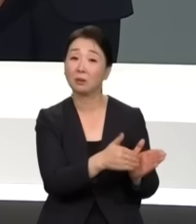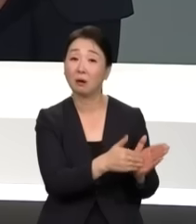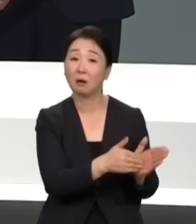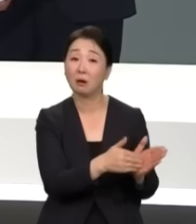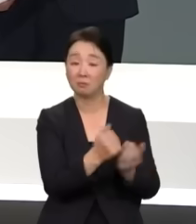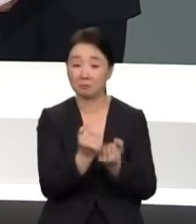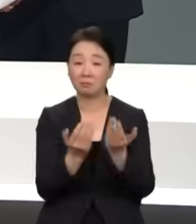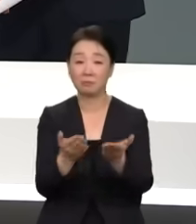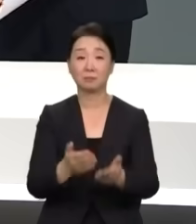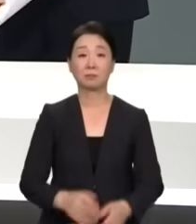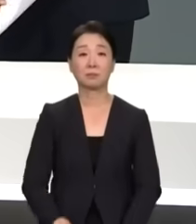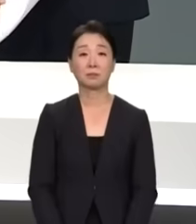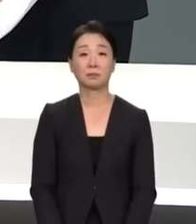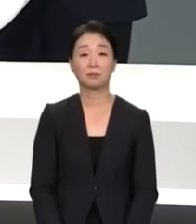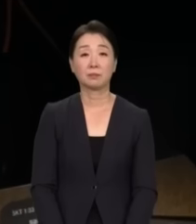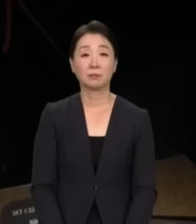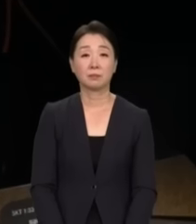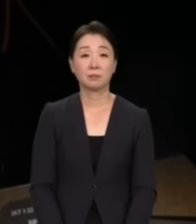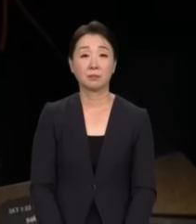계속해서 최강일피입니다.